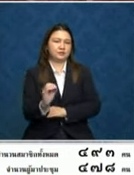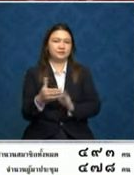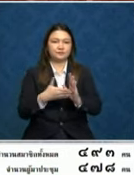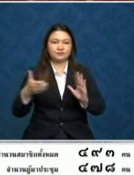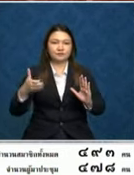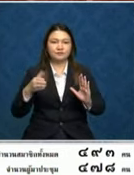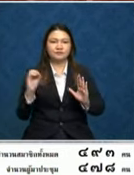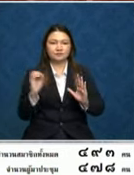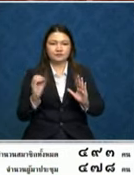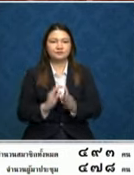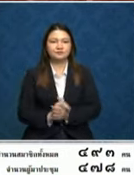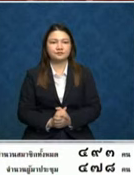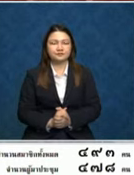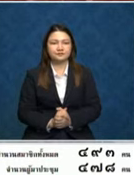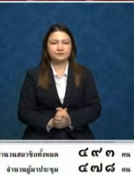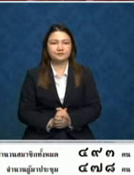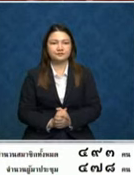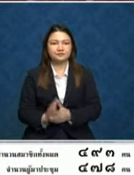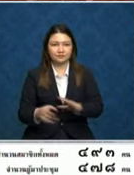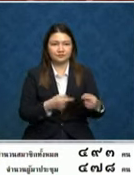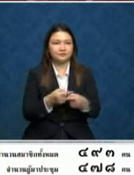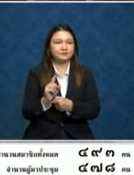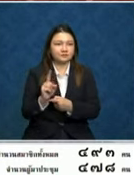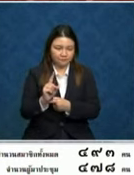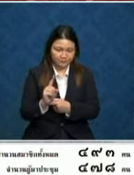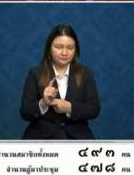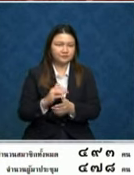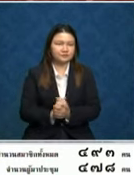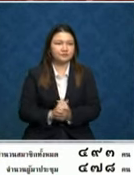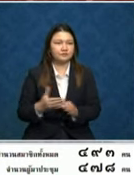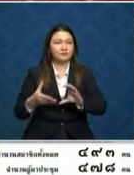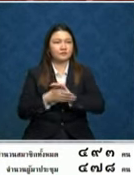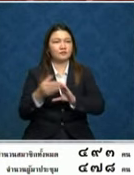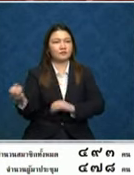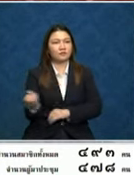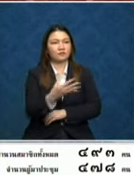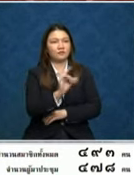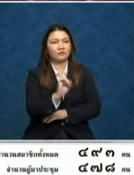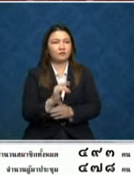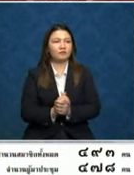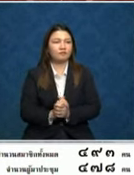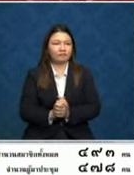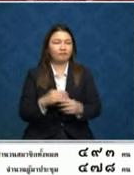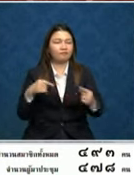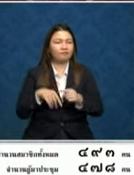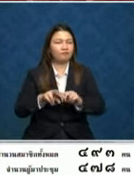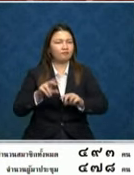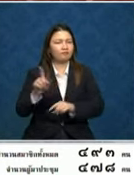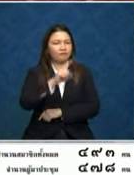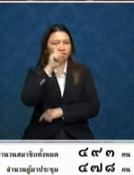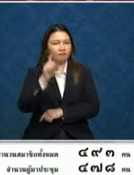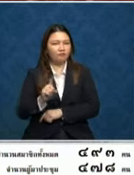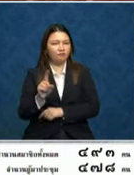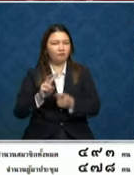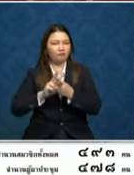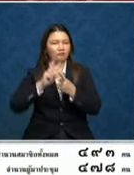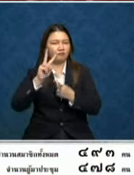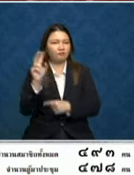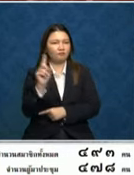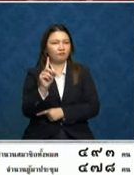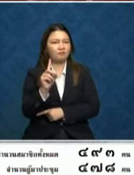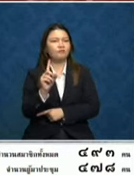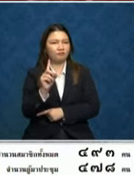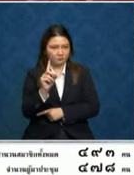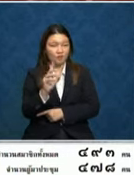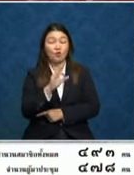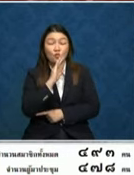นะคะขอสไลด์ถัดไปได้เลยค่ะประการที่2ค่ะข้อสังเกตประการที่2ของดิฉันนะคะการให้ได้มาซึ่งตำ